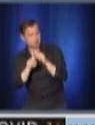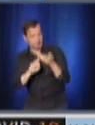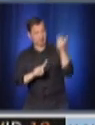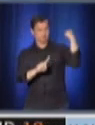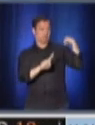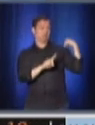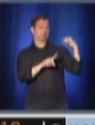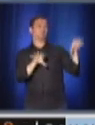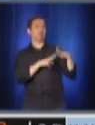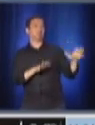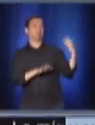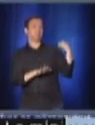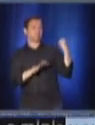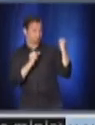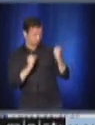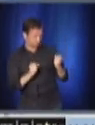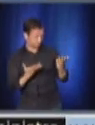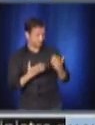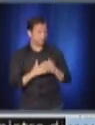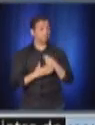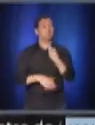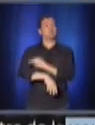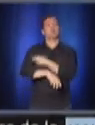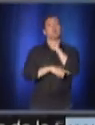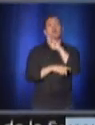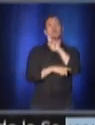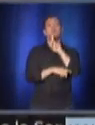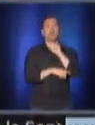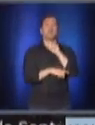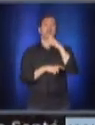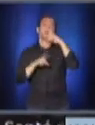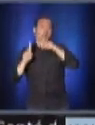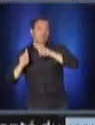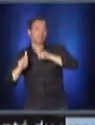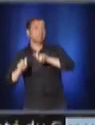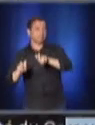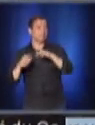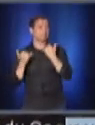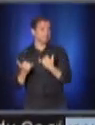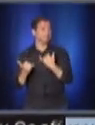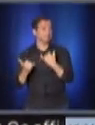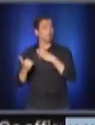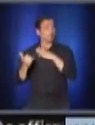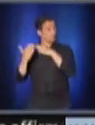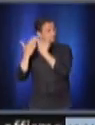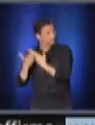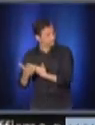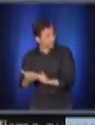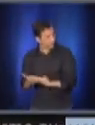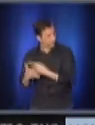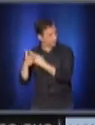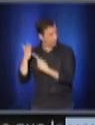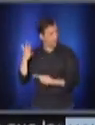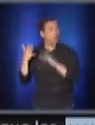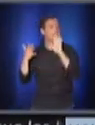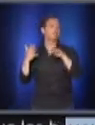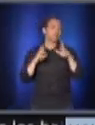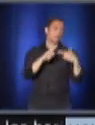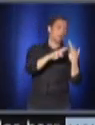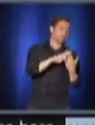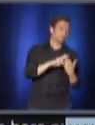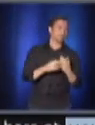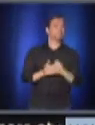l'enquête qui est en train d'être faite, parce que je pense que c'est important d'avoir les faits avant avant d'aller plus loin. Je vais le laisser commenter. Il